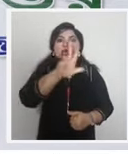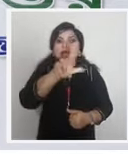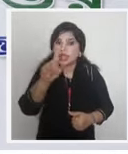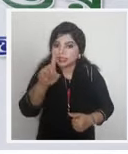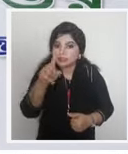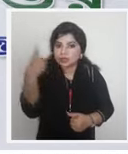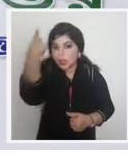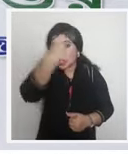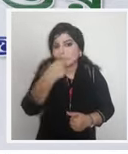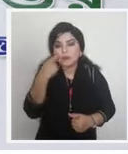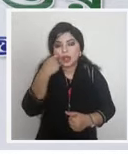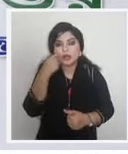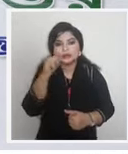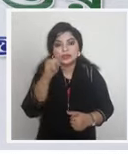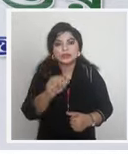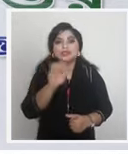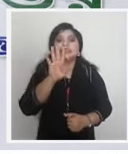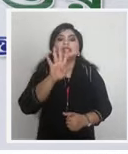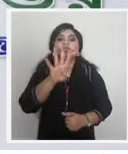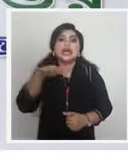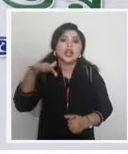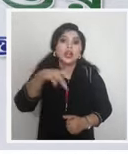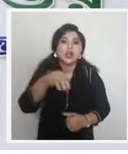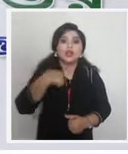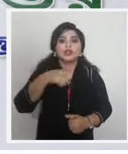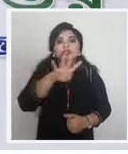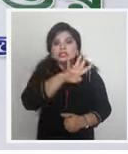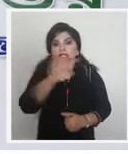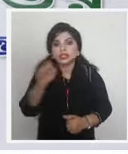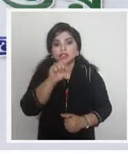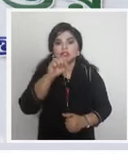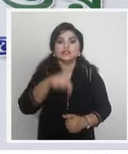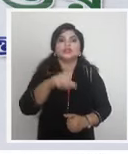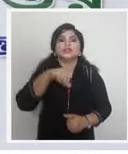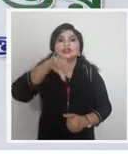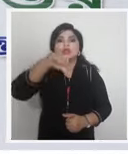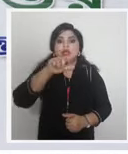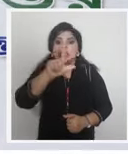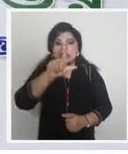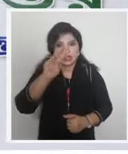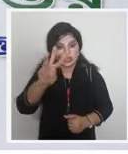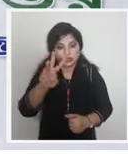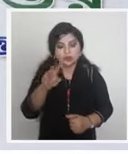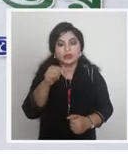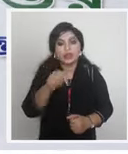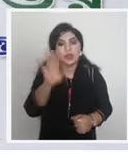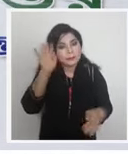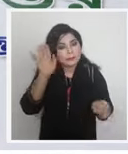দক্ষিণ পূর্ব এশিয়ায় 24 ঘন্টা শনাক্ত হয়েছেন 15,281 জন, এ পর্যন্ত শনাক্ত হয়েছেন